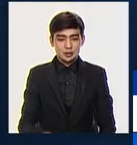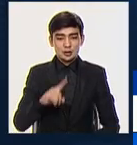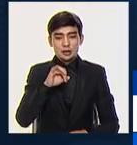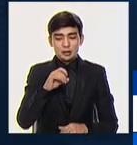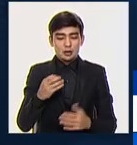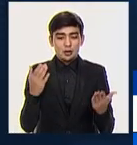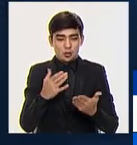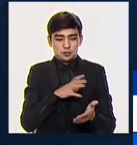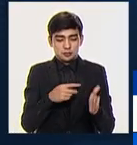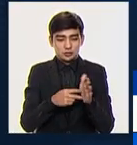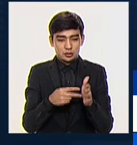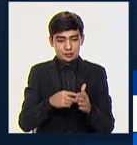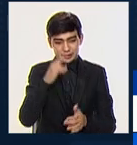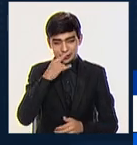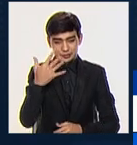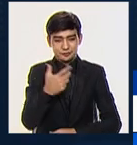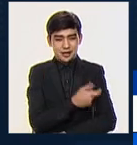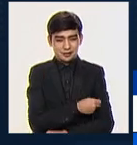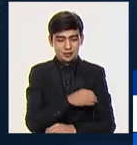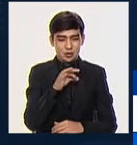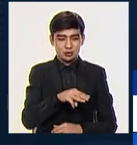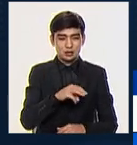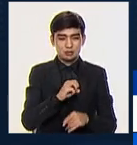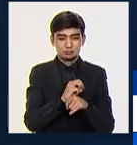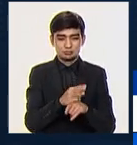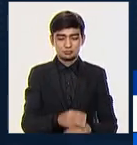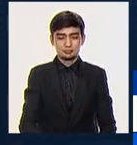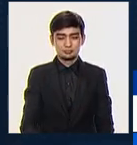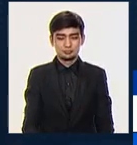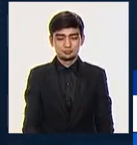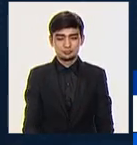Зарина, а какова же стоимость казахстанской вакцины от COVID?